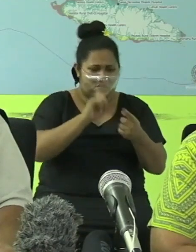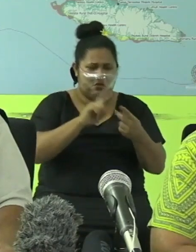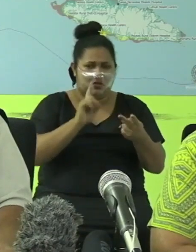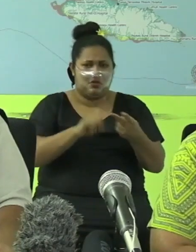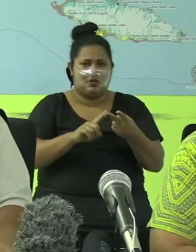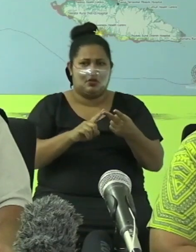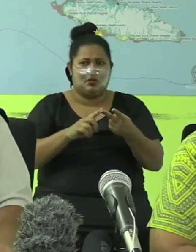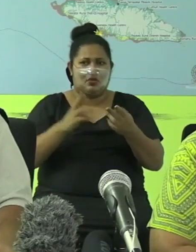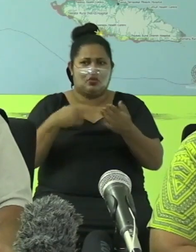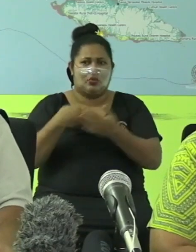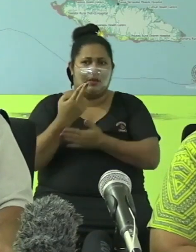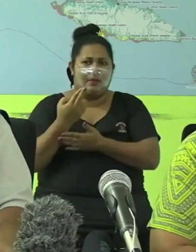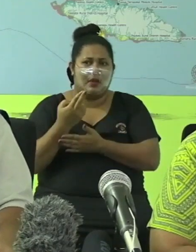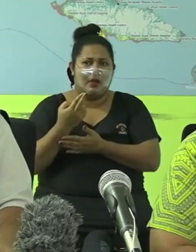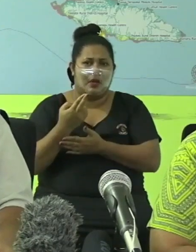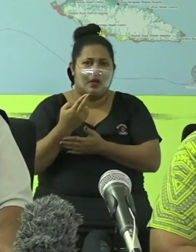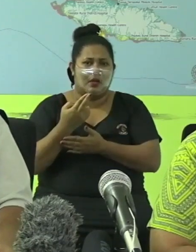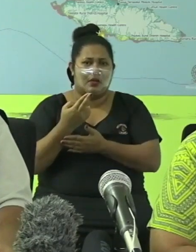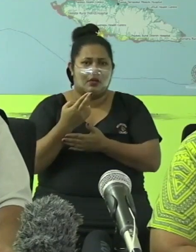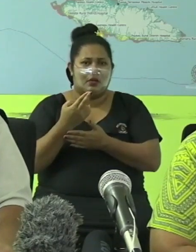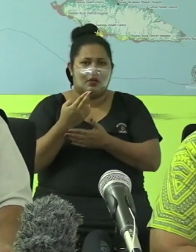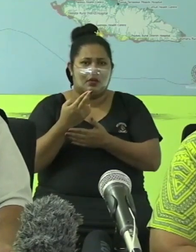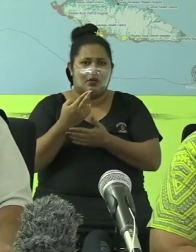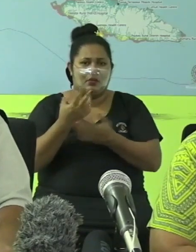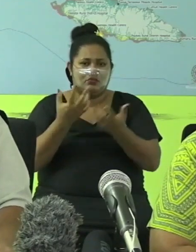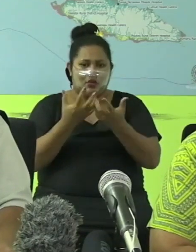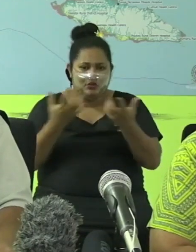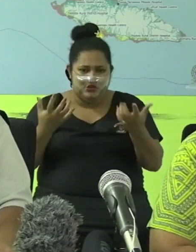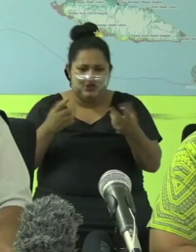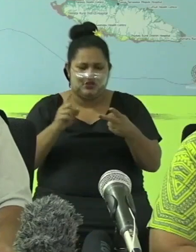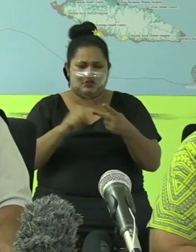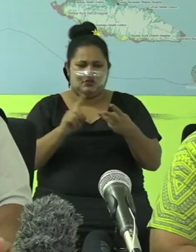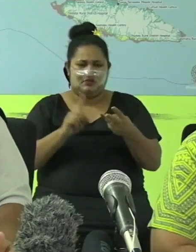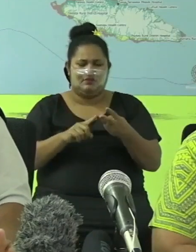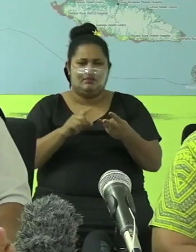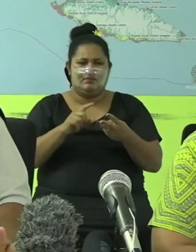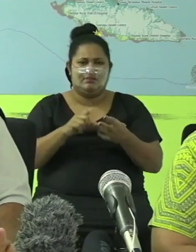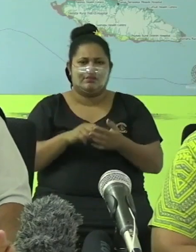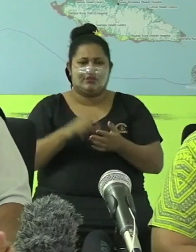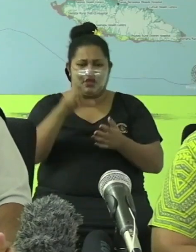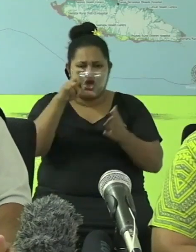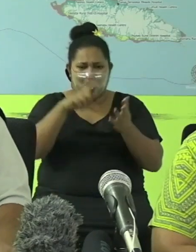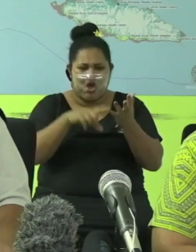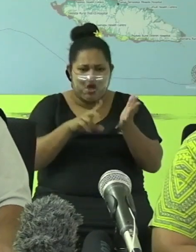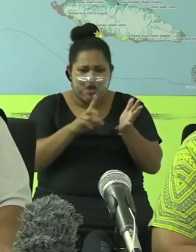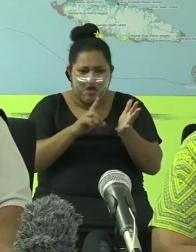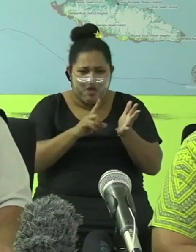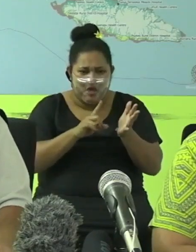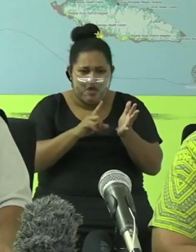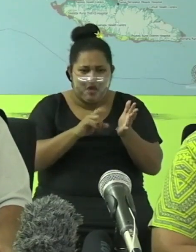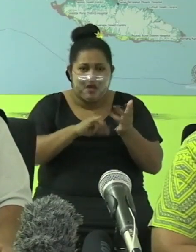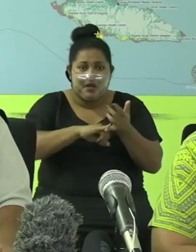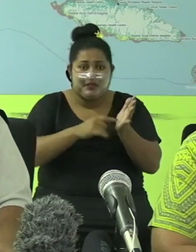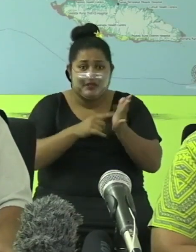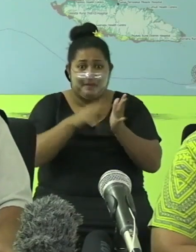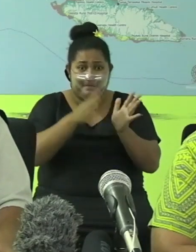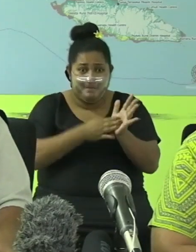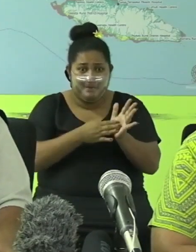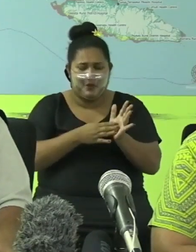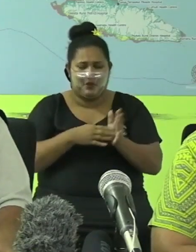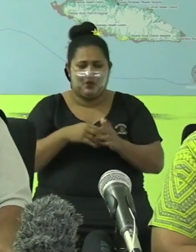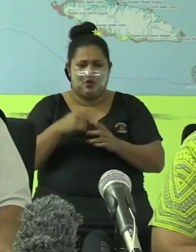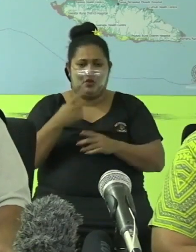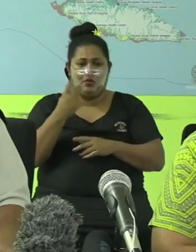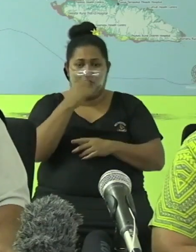le quarantine o le tiute o latou sa vaia ia